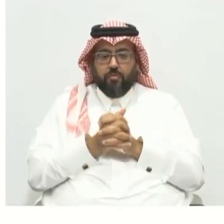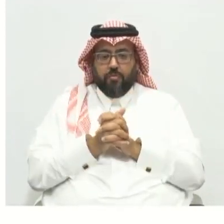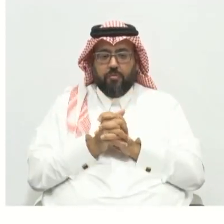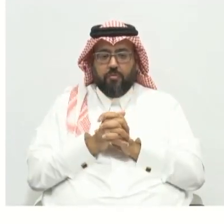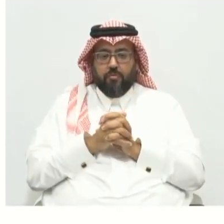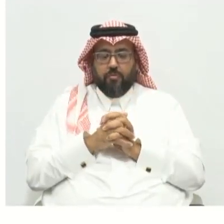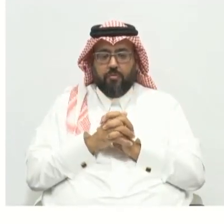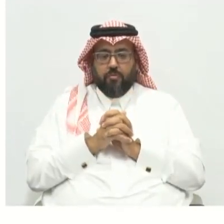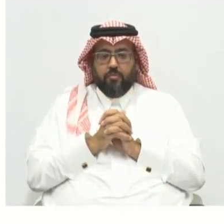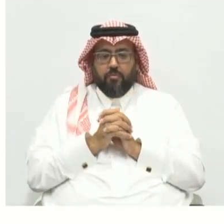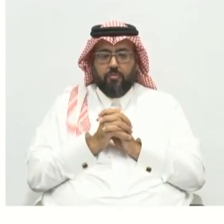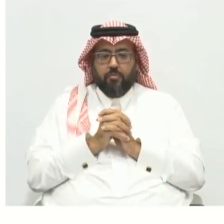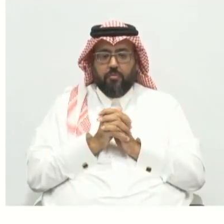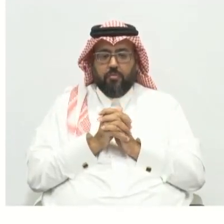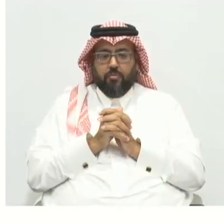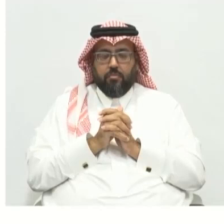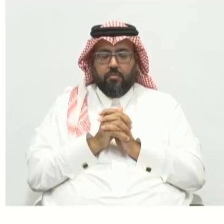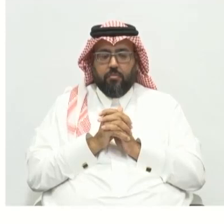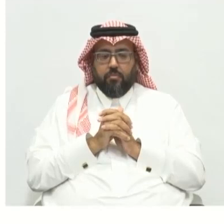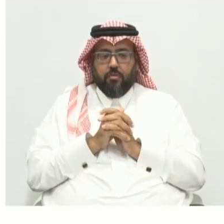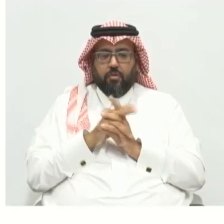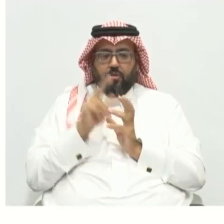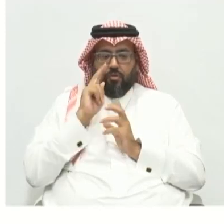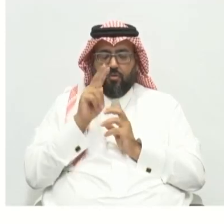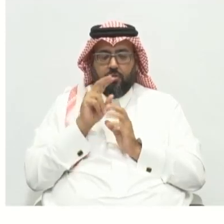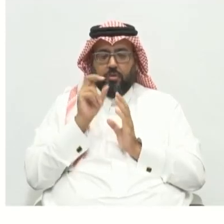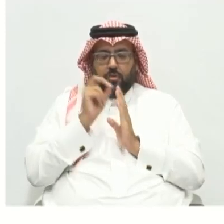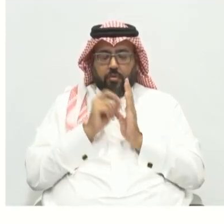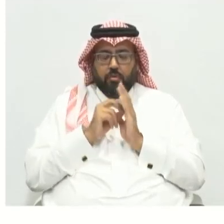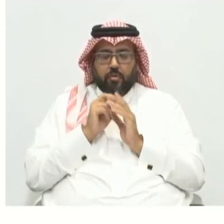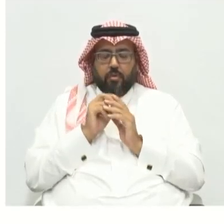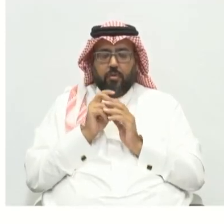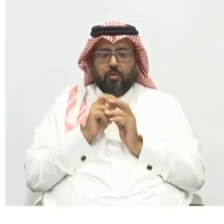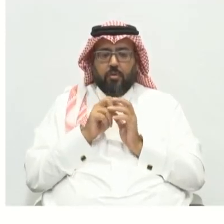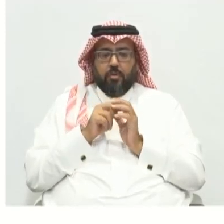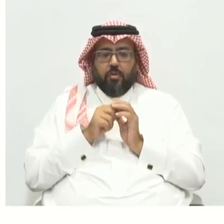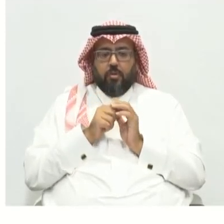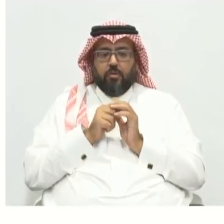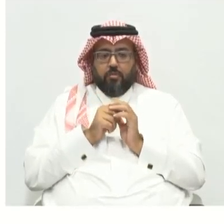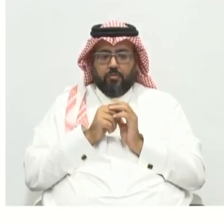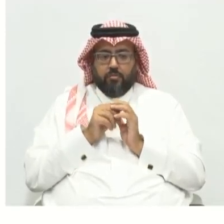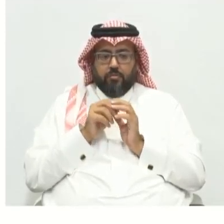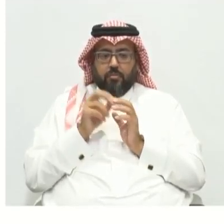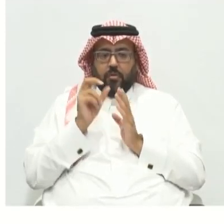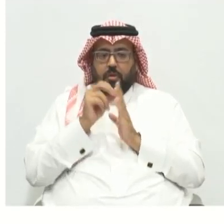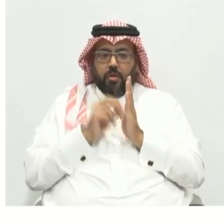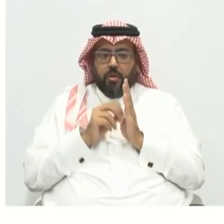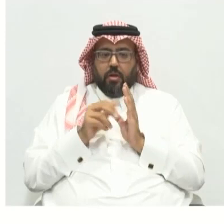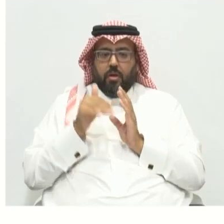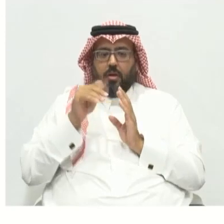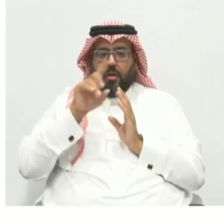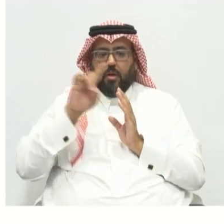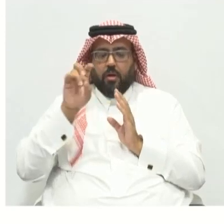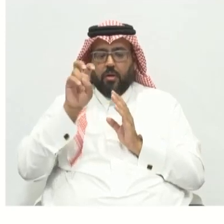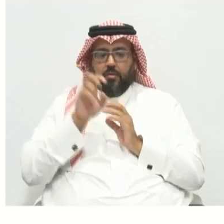المجتمع هنا نلاحظ وجه اوجه المقارنه بين القواعد الاخلاقيه وقواعد القانونيه القواعد الاخلاقيه جزاء مخالفتها